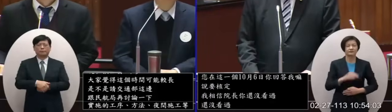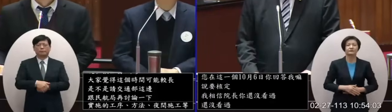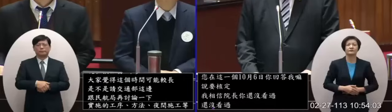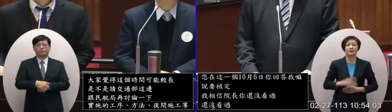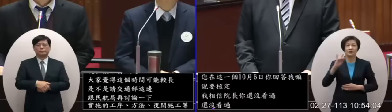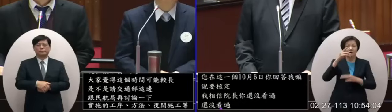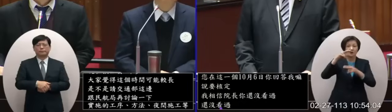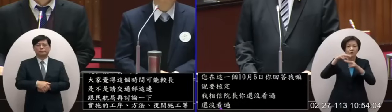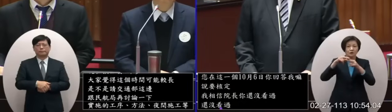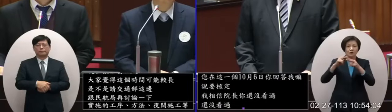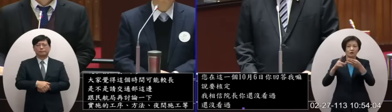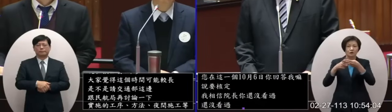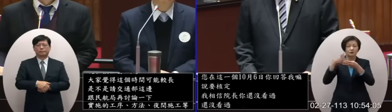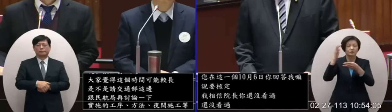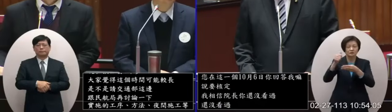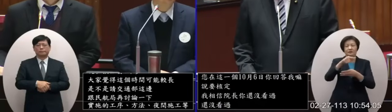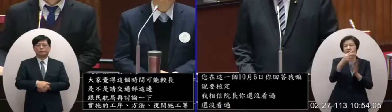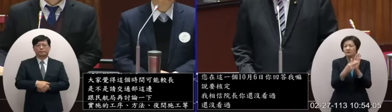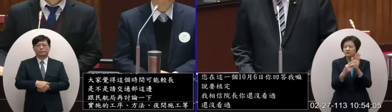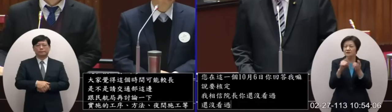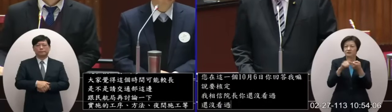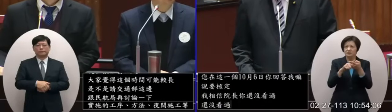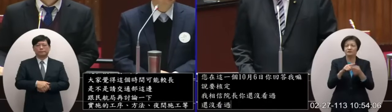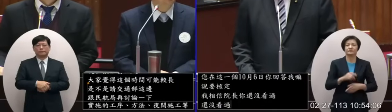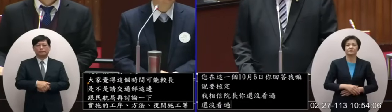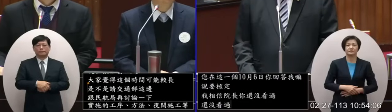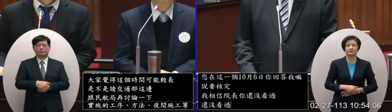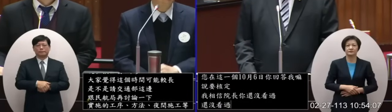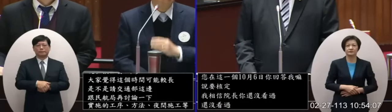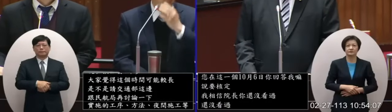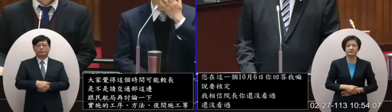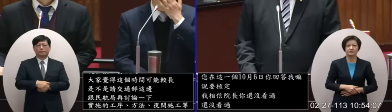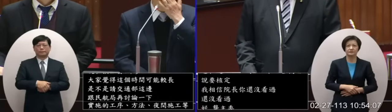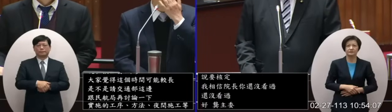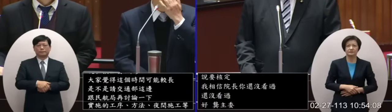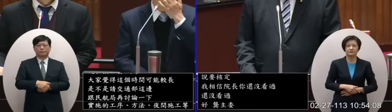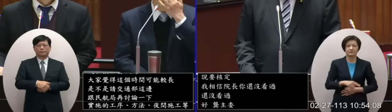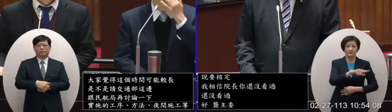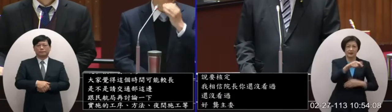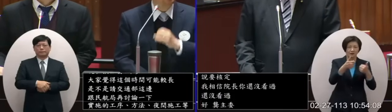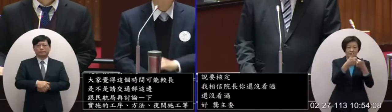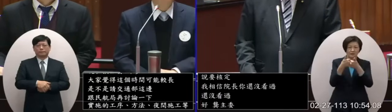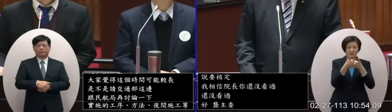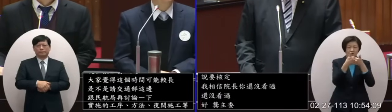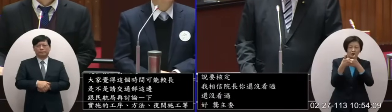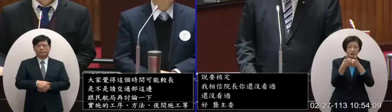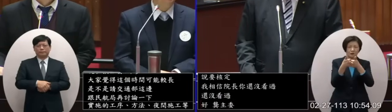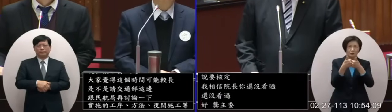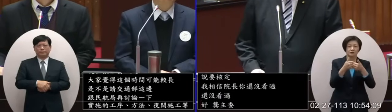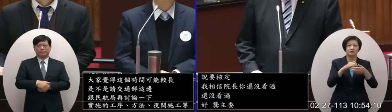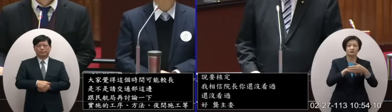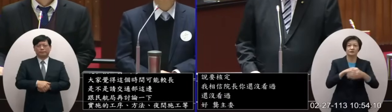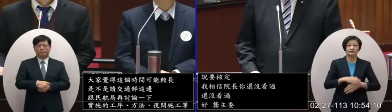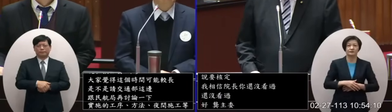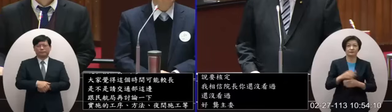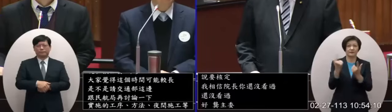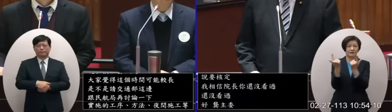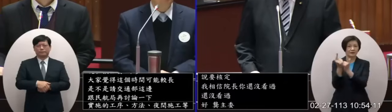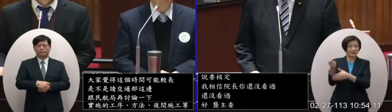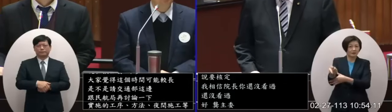委，你讲得很好，您在开的会里面北竿机场改